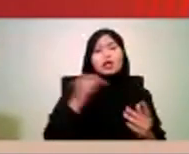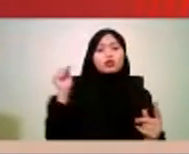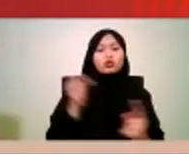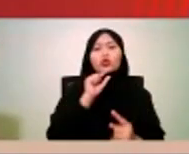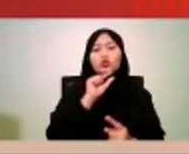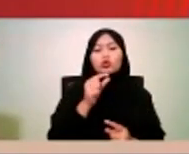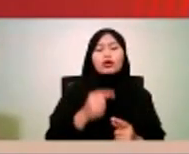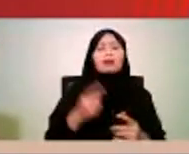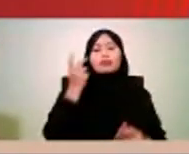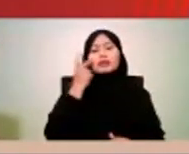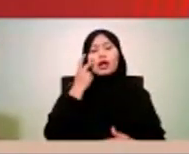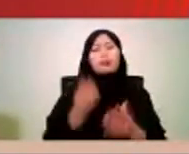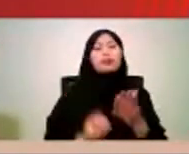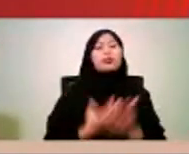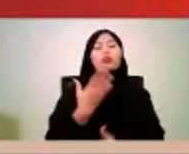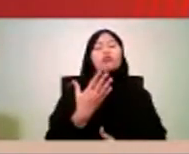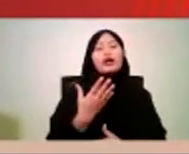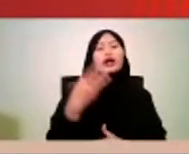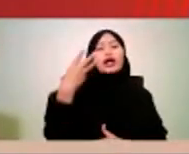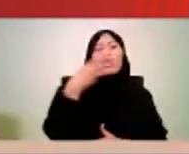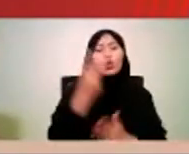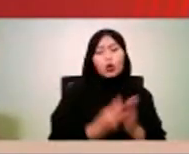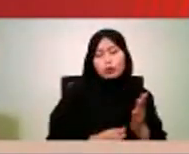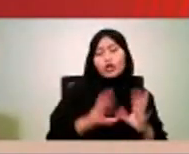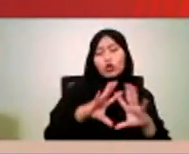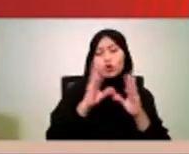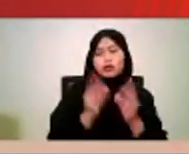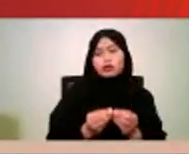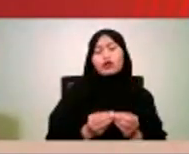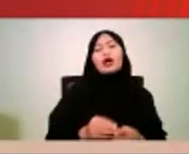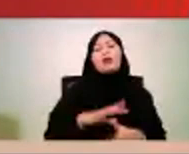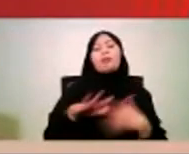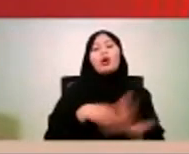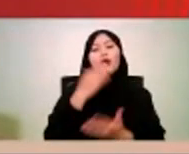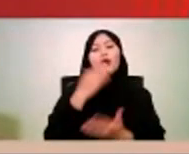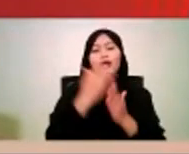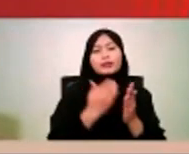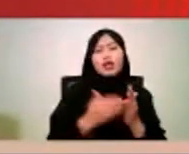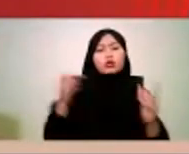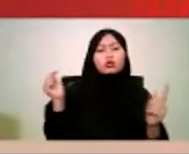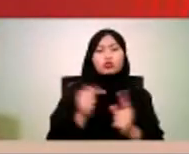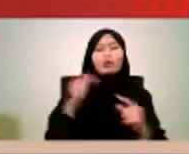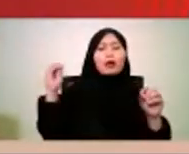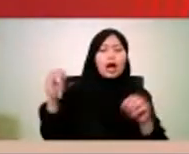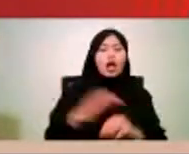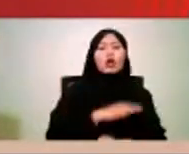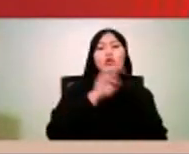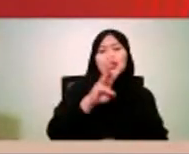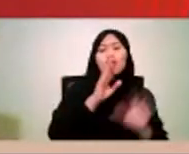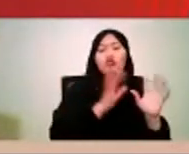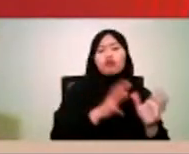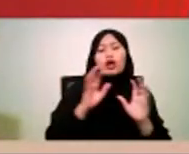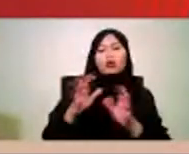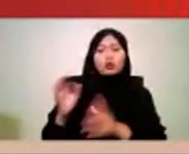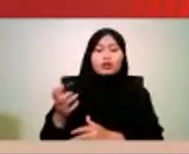pertumbuhan jaga pertumbuhan ekonomi yang inklusif di mana Ke bauran kebijakan ini bertujuan untuk mempengaruhi 3faktor sesuai dengan pertumbuhan ekonomi